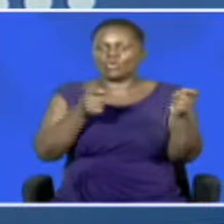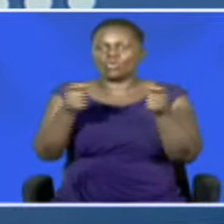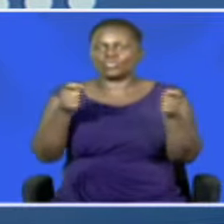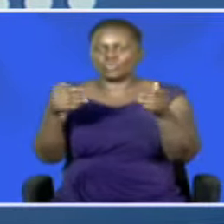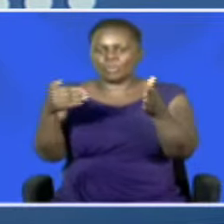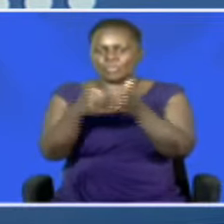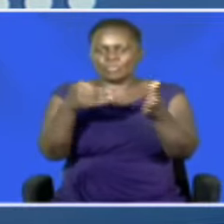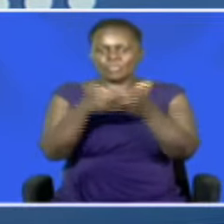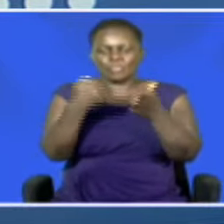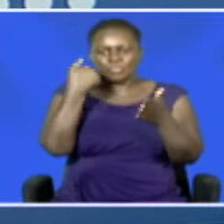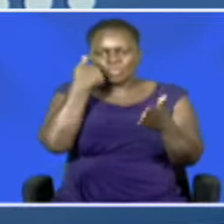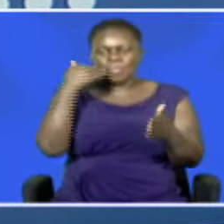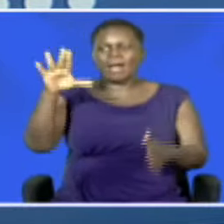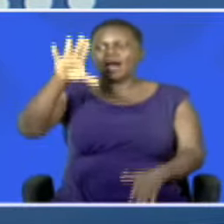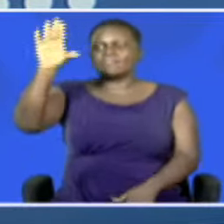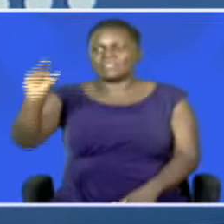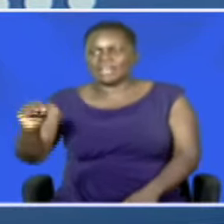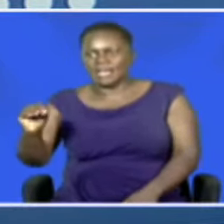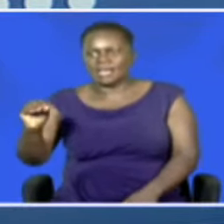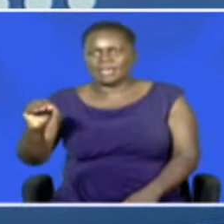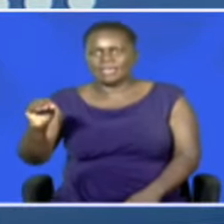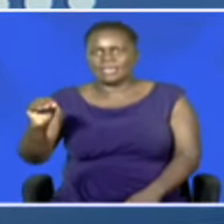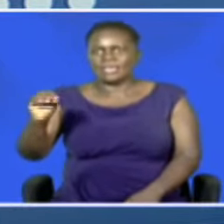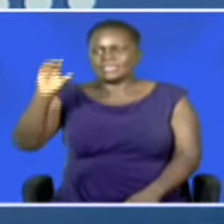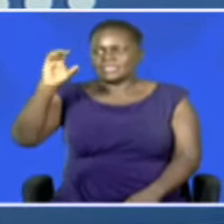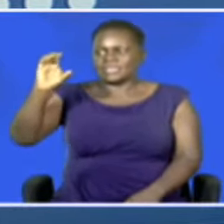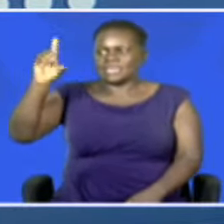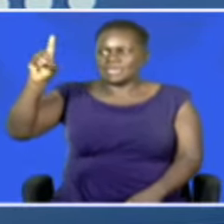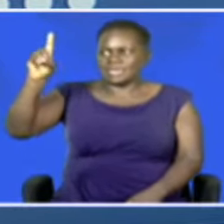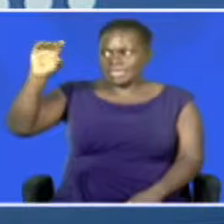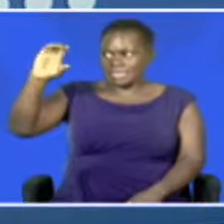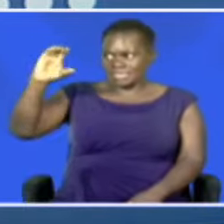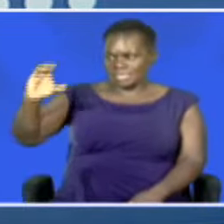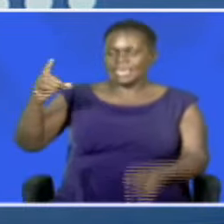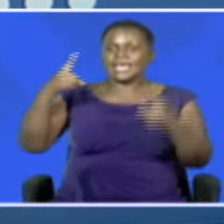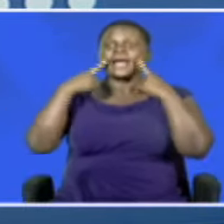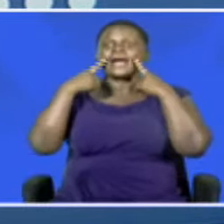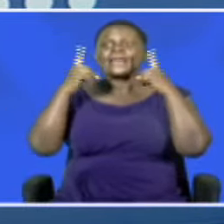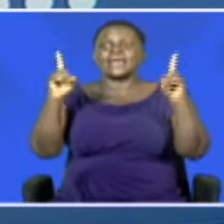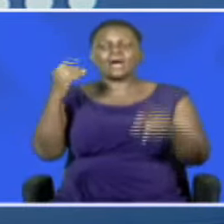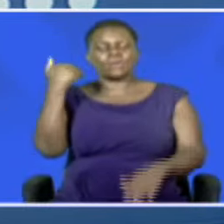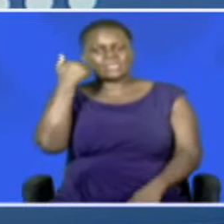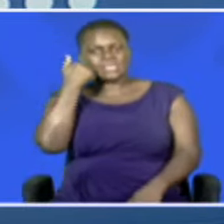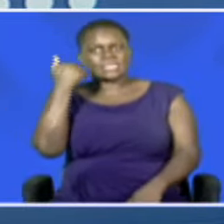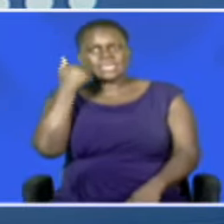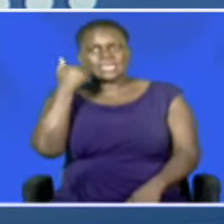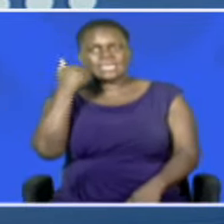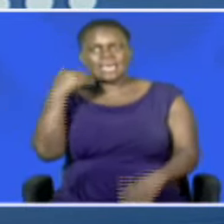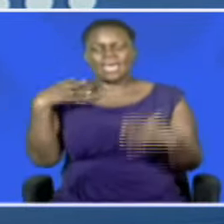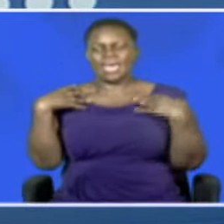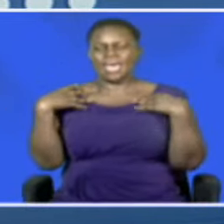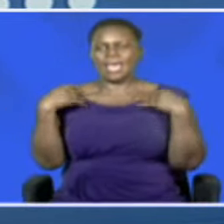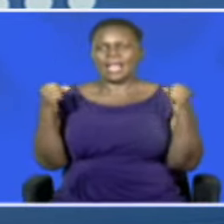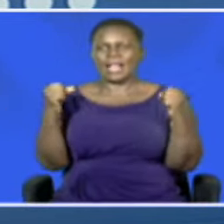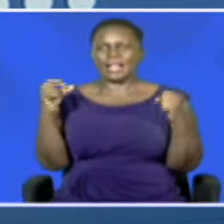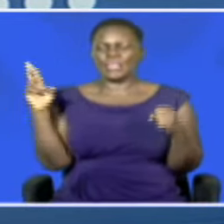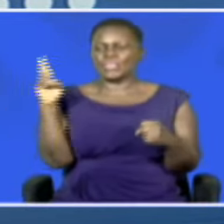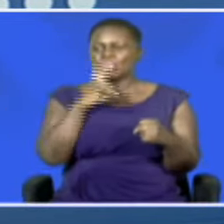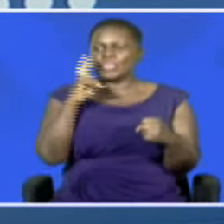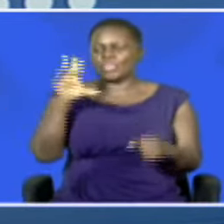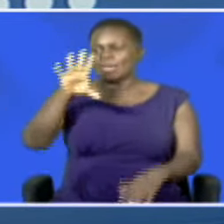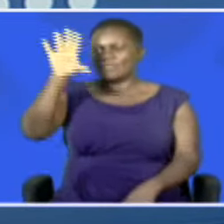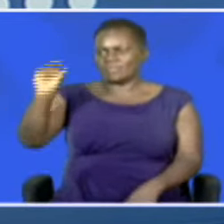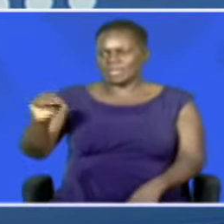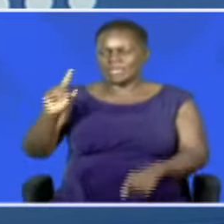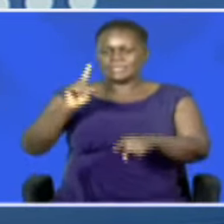kuzuia magonjwa cha Afrika, Africa CDC, kutangaza ugonjwa huo kuwa janga la afya ya umma barani.